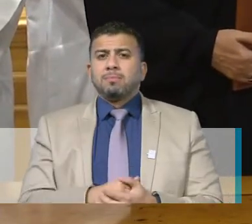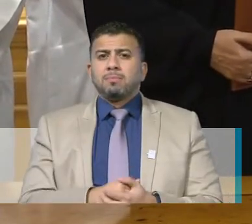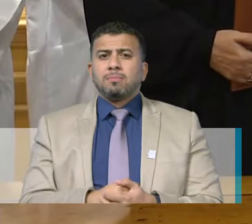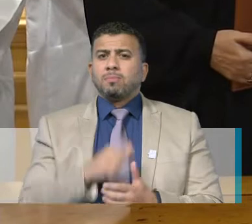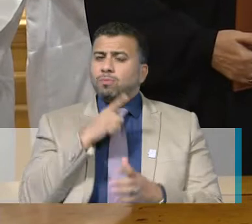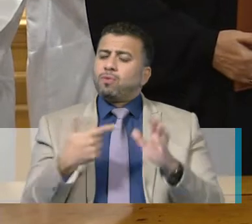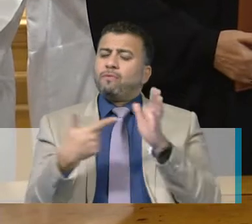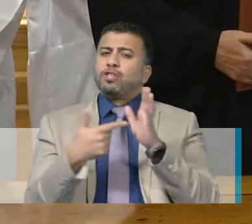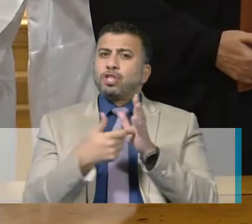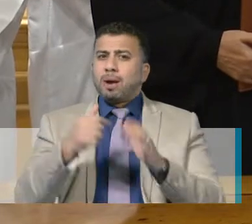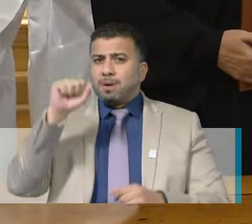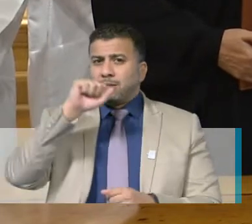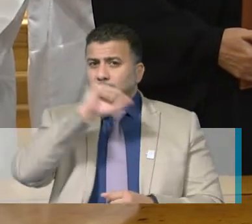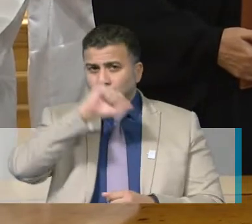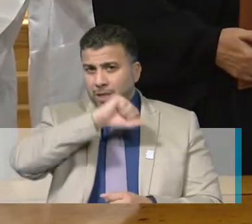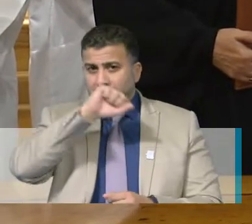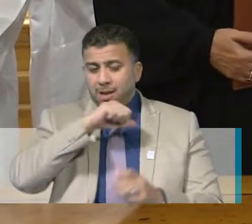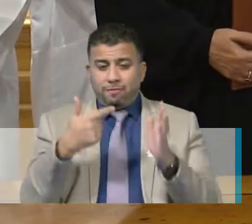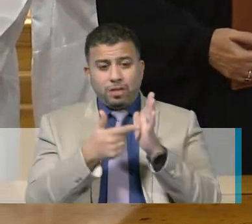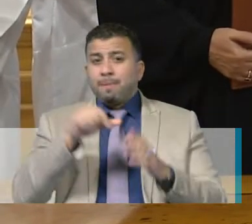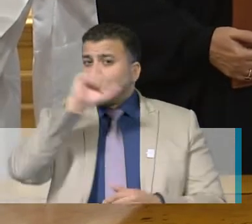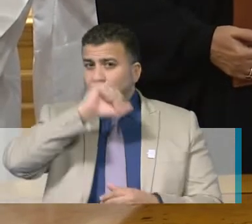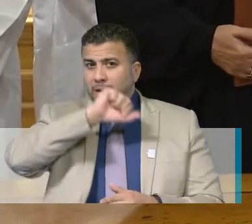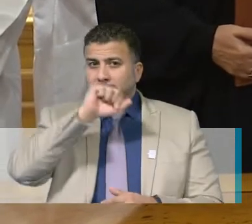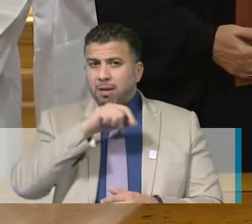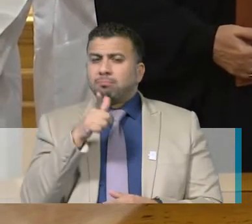وفي جامعة الشارقة سيكون